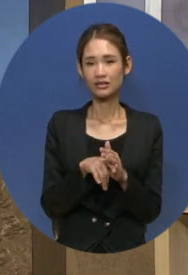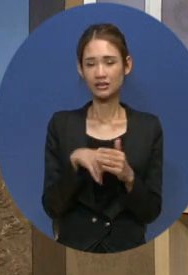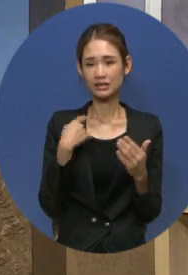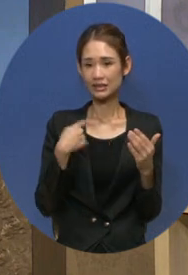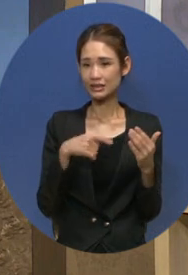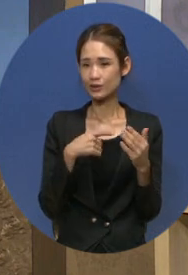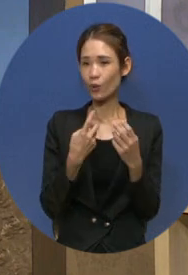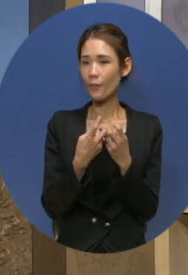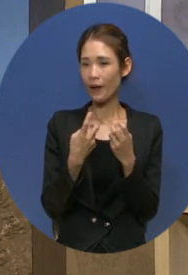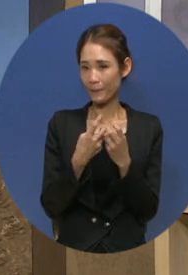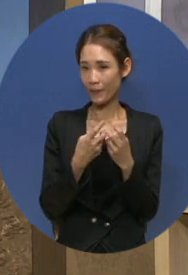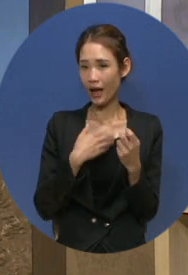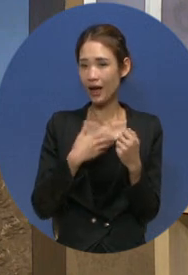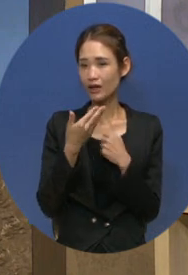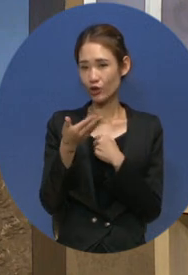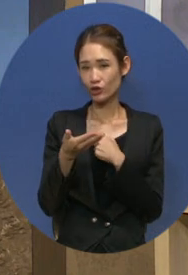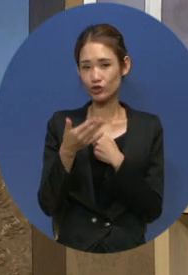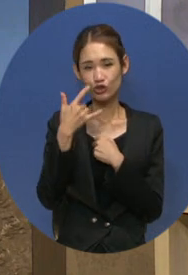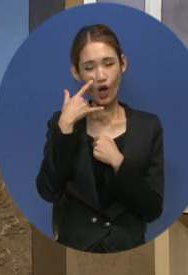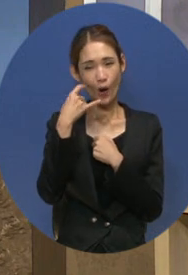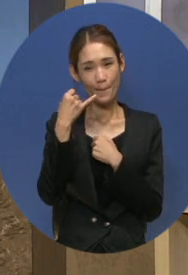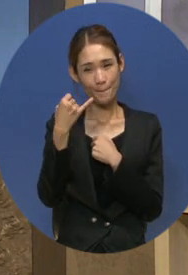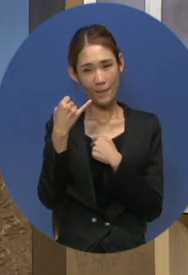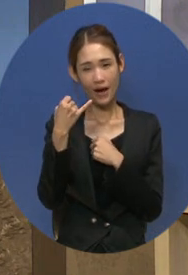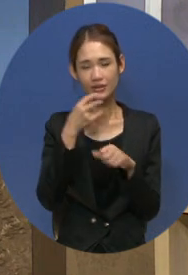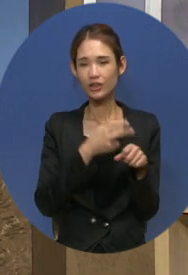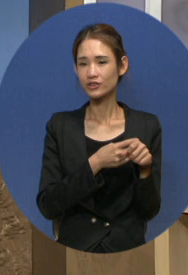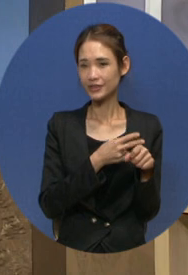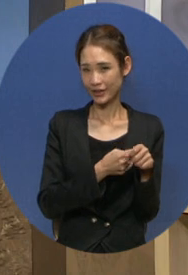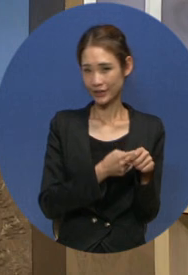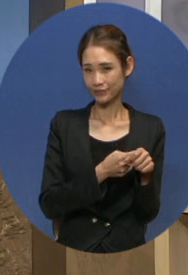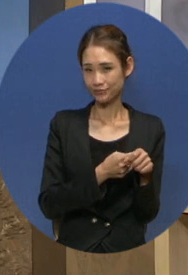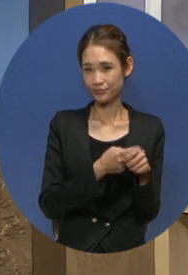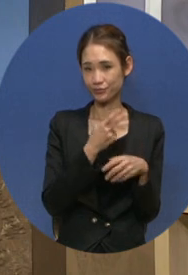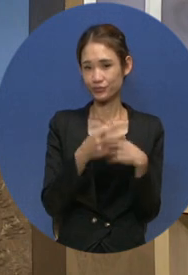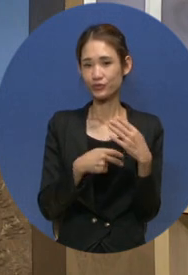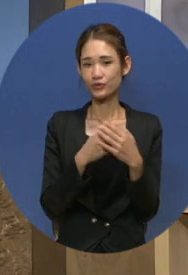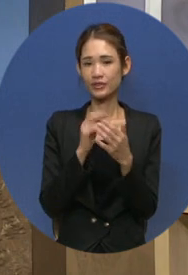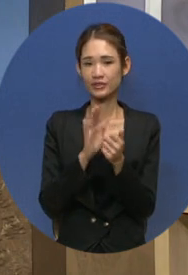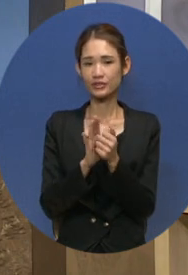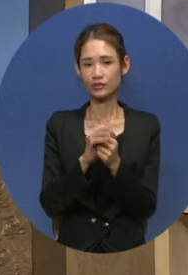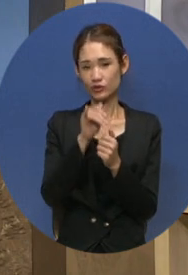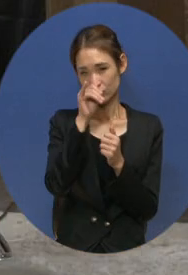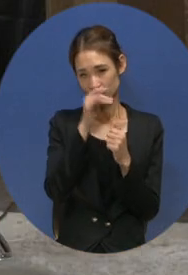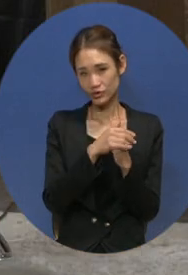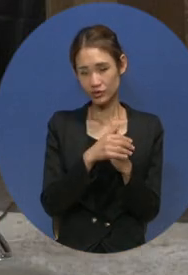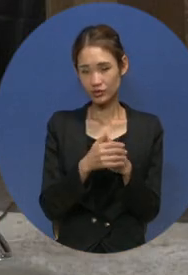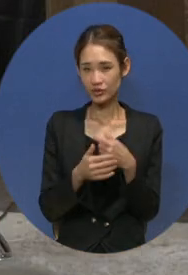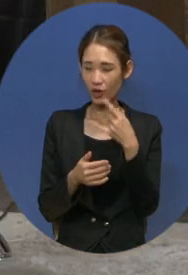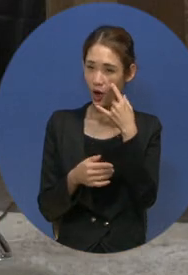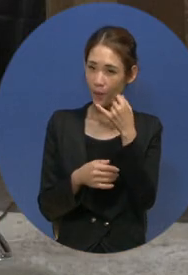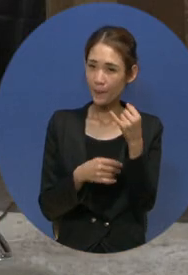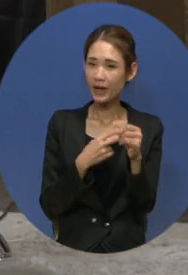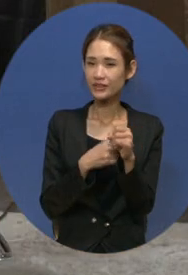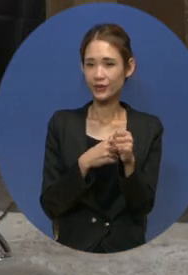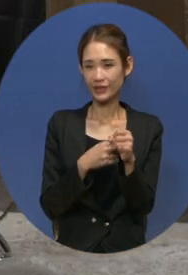방법을 알려주는 엄마는 선생님이라는. 네. 프로그램도 지원하고 계시더라고요. 네, 그 엄마는 선생님 프로는 저희